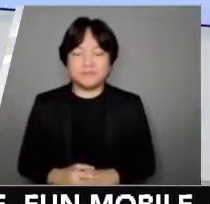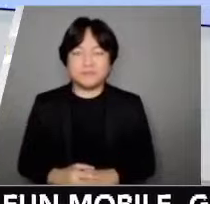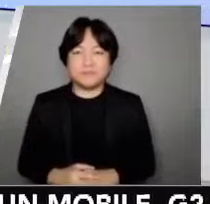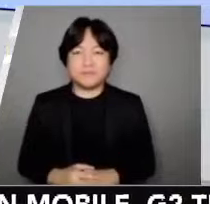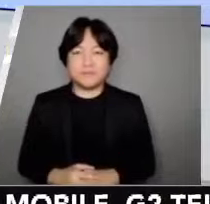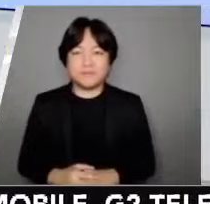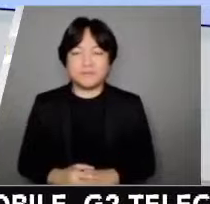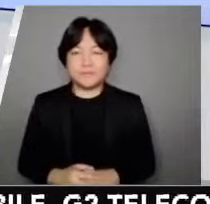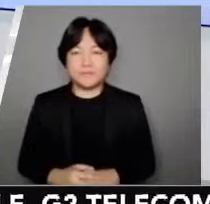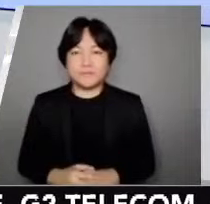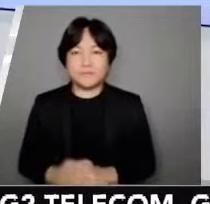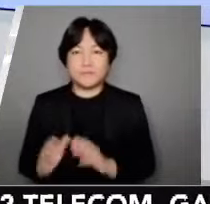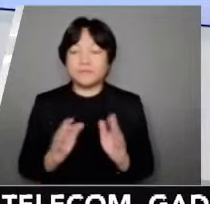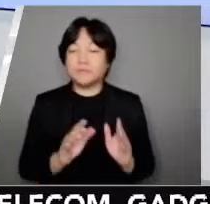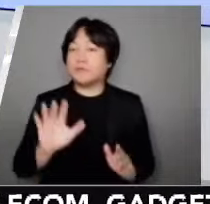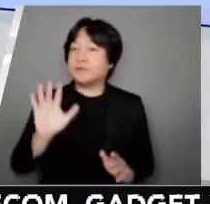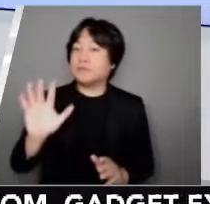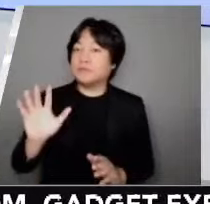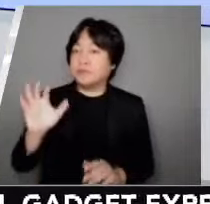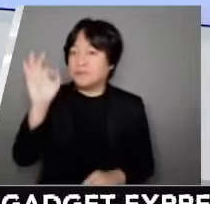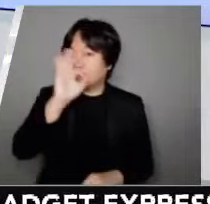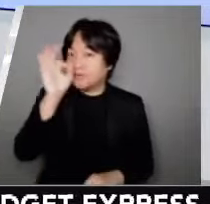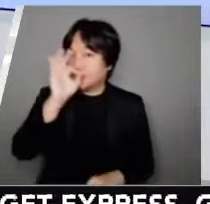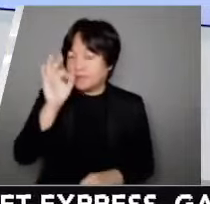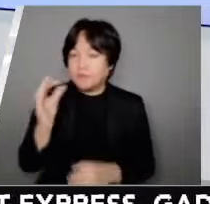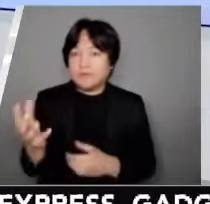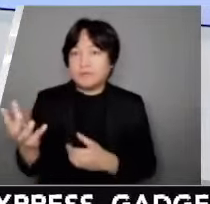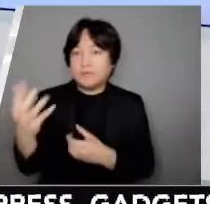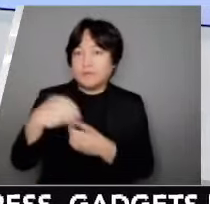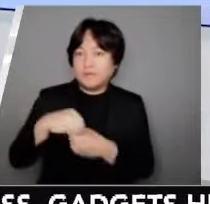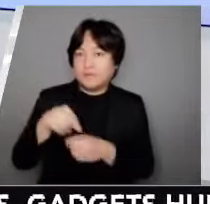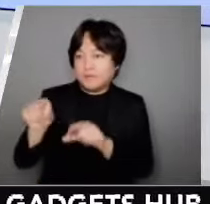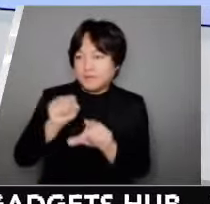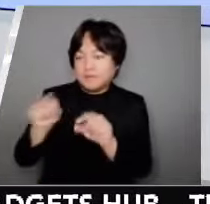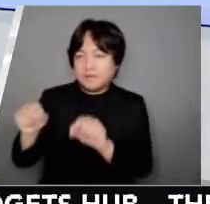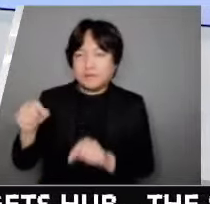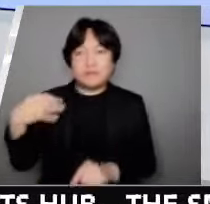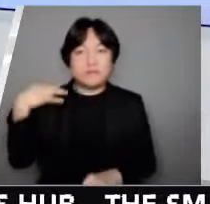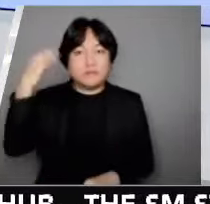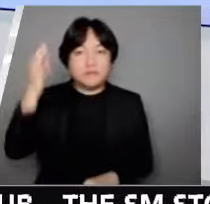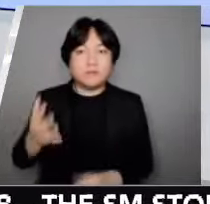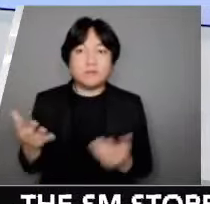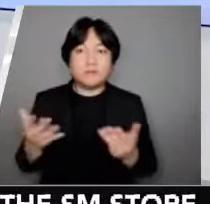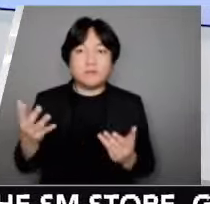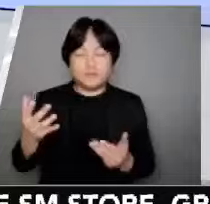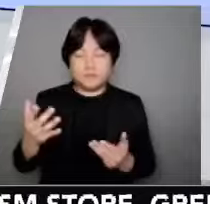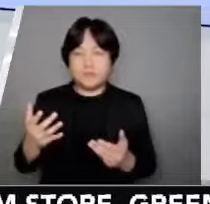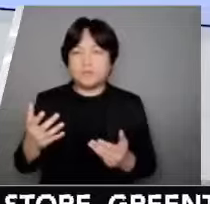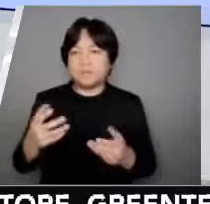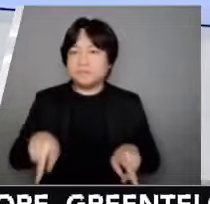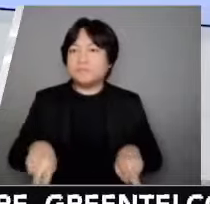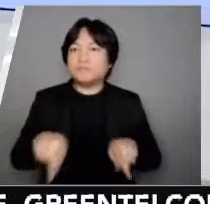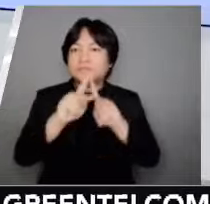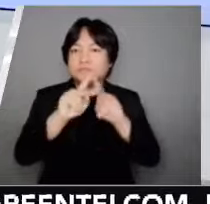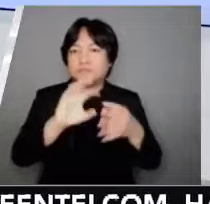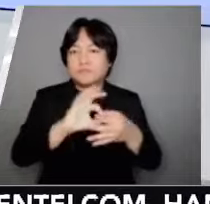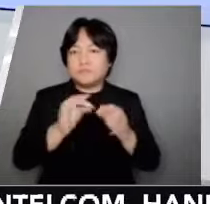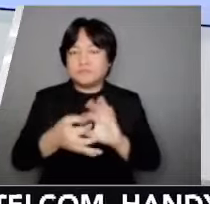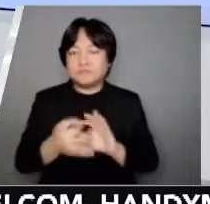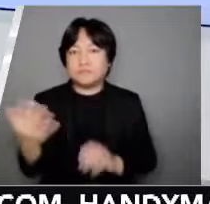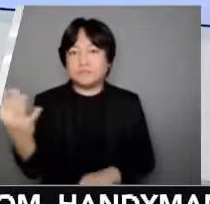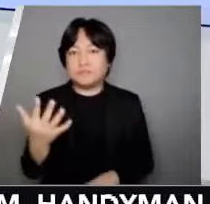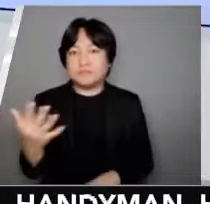5 Pilipino ang kabilang sa mga napiling maging volunteer sa Paris Olympics. Isa raw sa mga hindi nila malilimutang karanasan